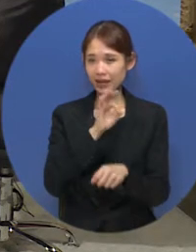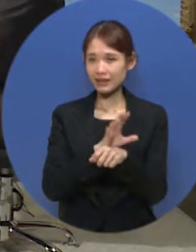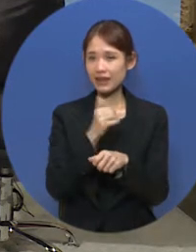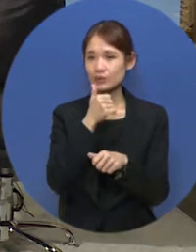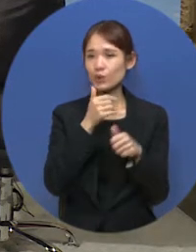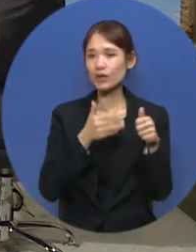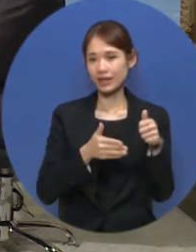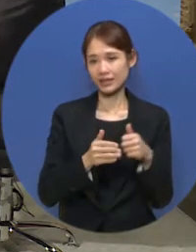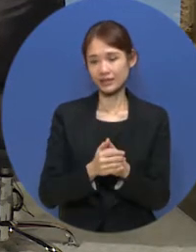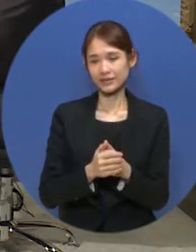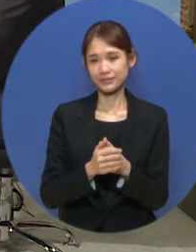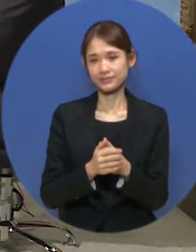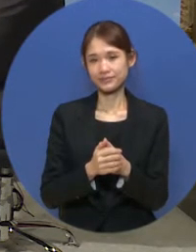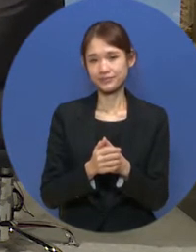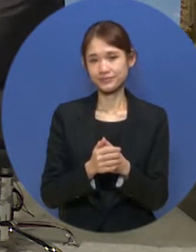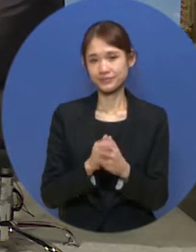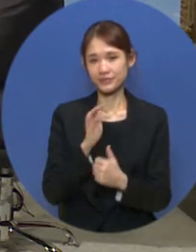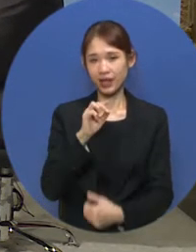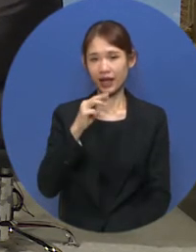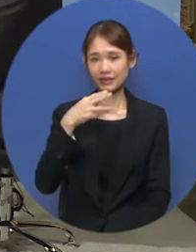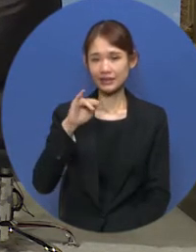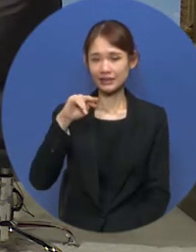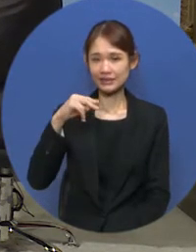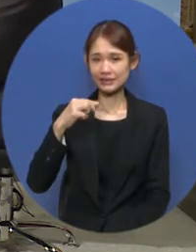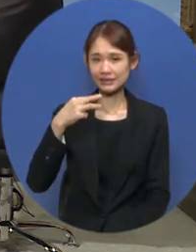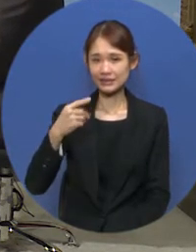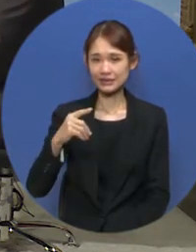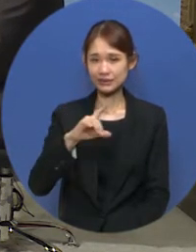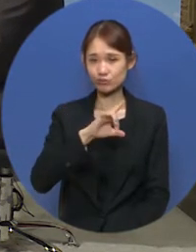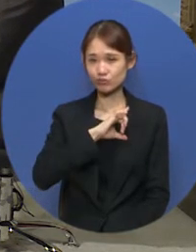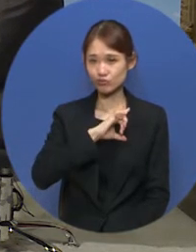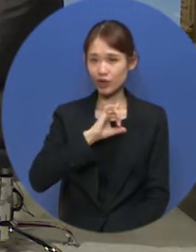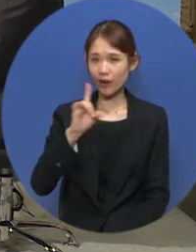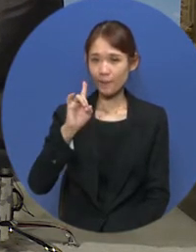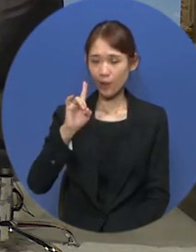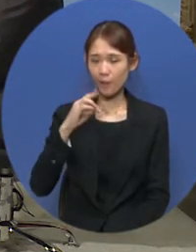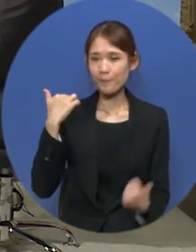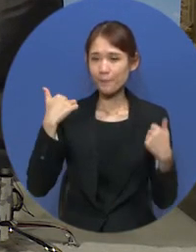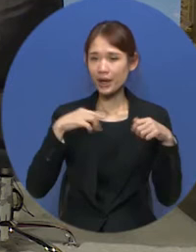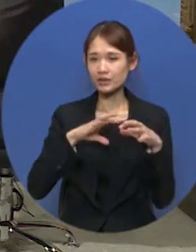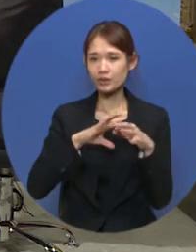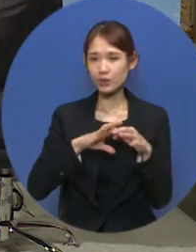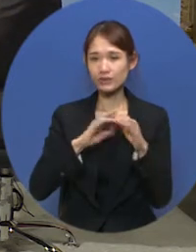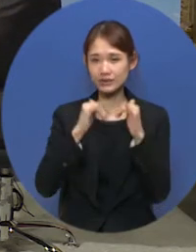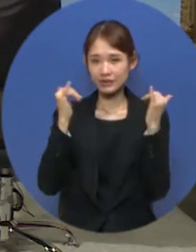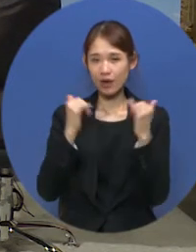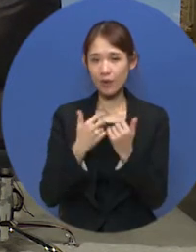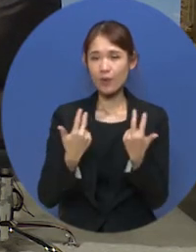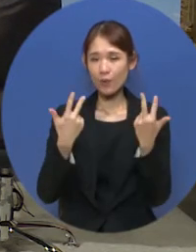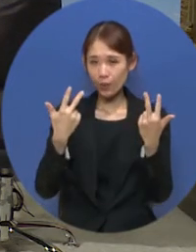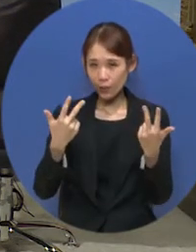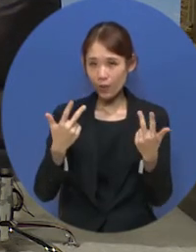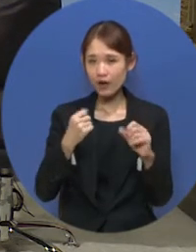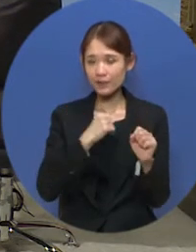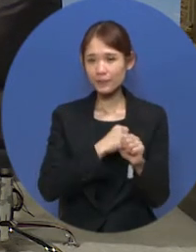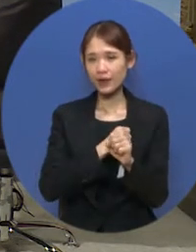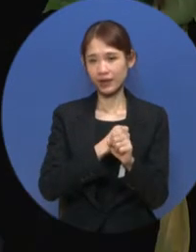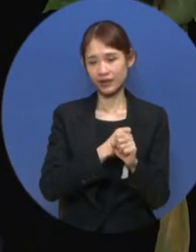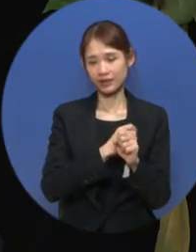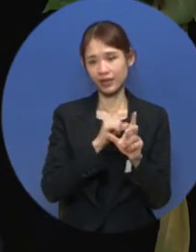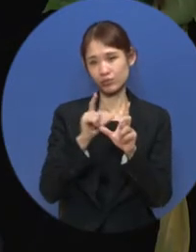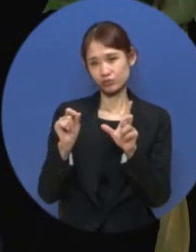말씀 부탁드리겠습니다. 네, 핫티스트라는 브랜드는 이제 삼성물산 패션 부문의 사회공헌의 일환으로 준비가